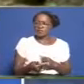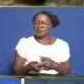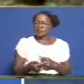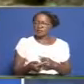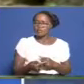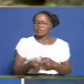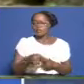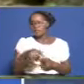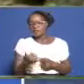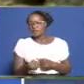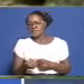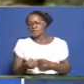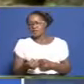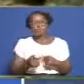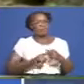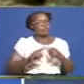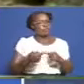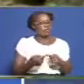Mwingine akanunua ya